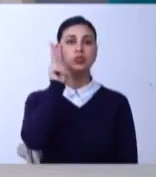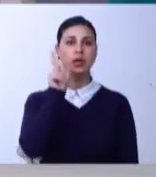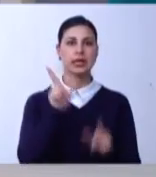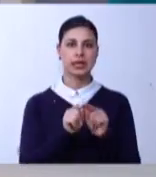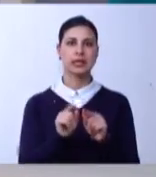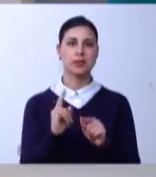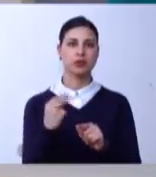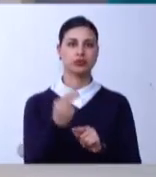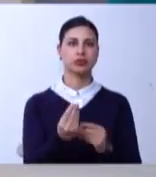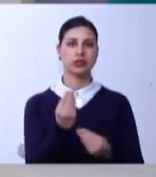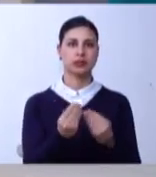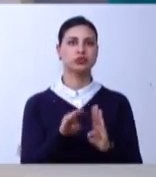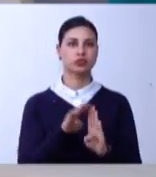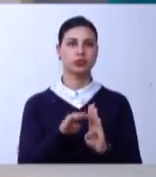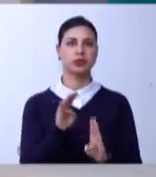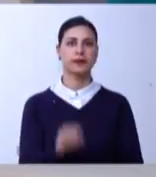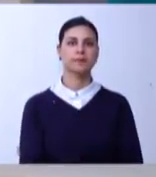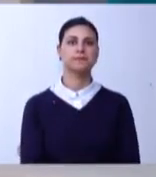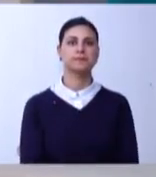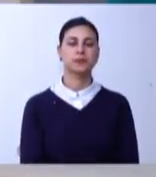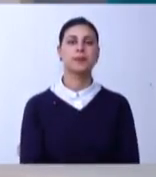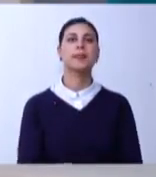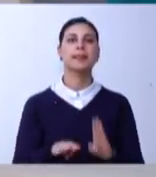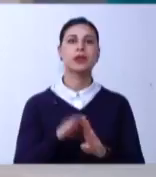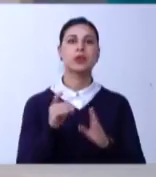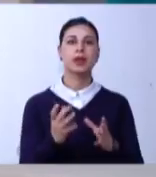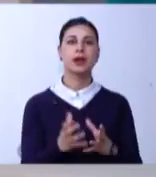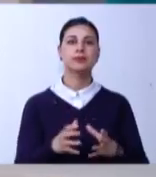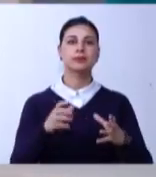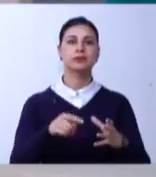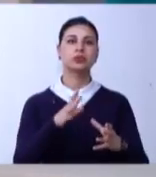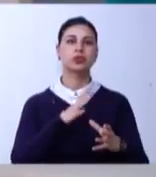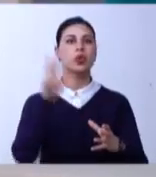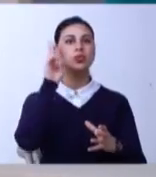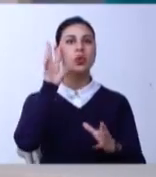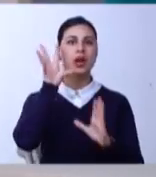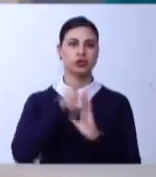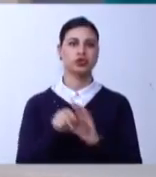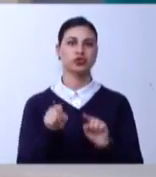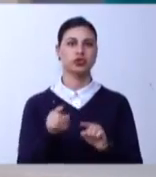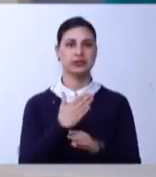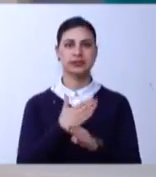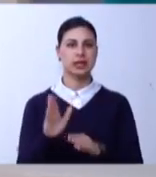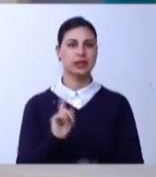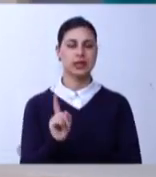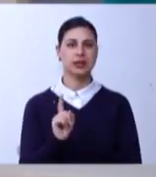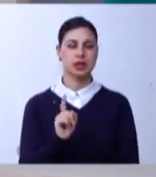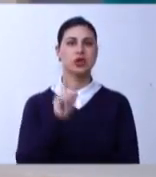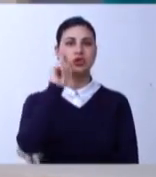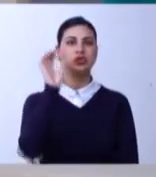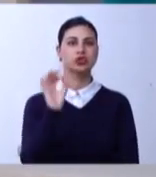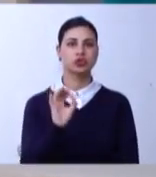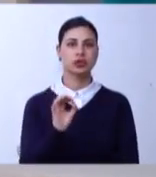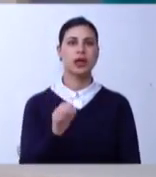შემდეგ ხო, კიდევ ერთი სასურველია, რომ ქოთანი ყოველთვის იყოს სააბაზანო ოთახში მოთავსებული და რაც ხშირია ხოლმე,